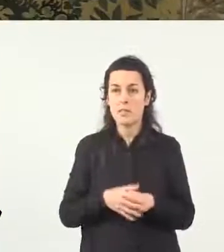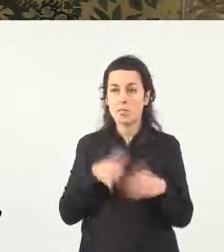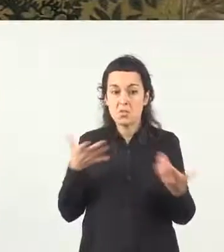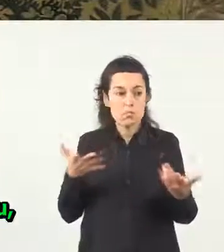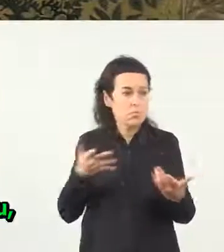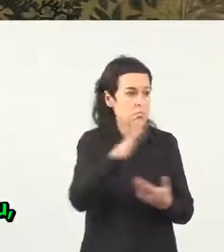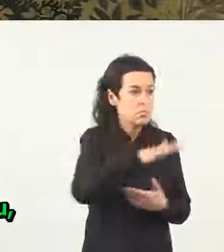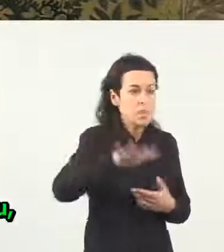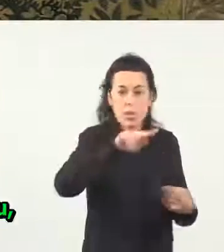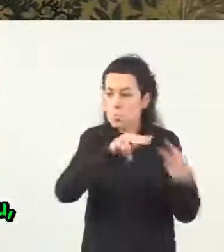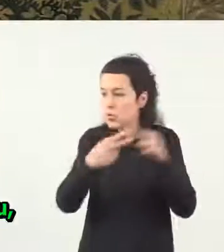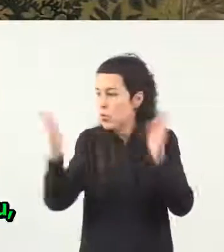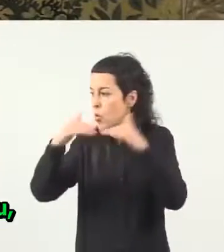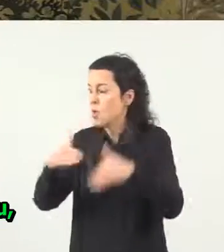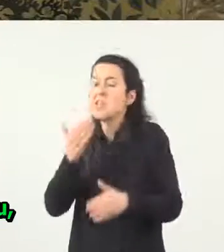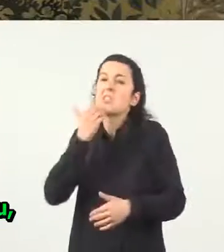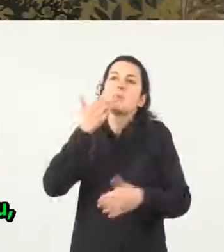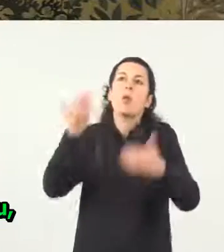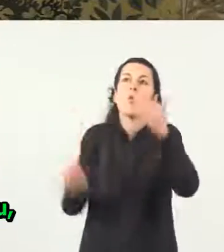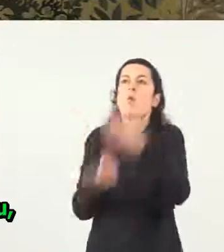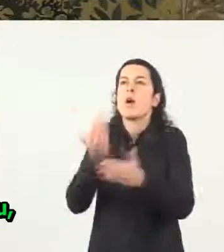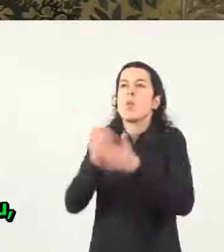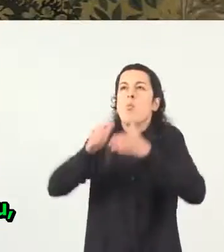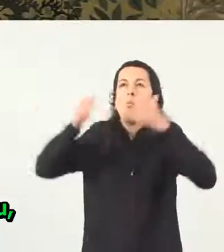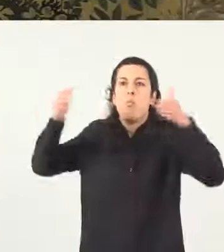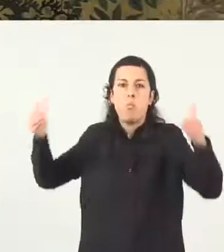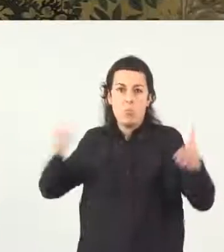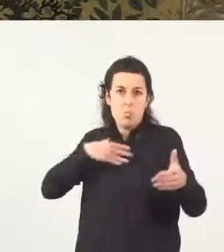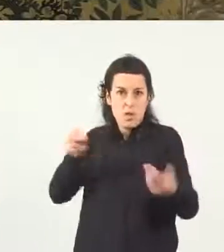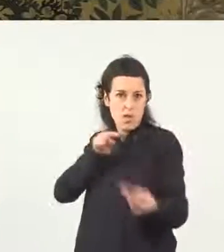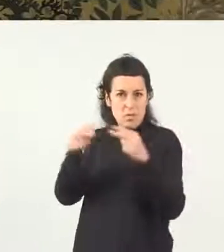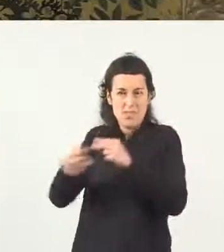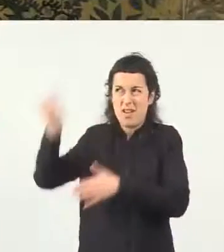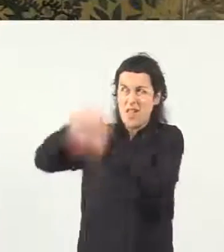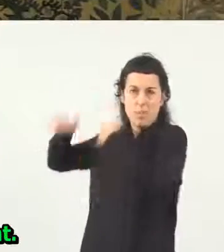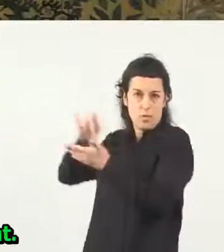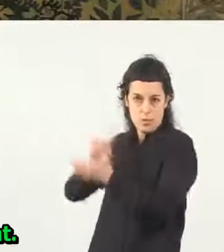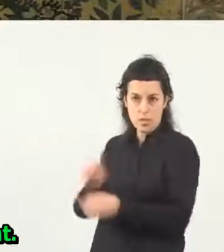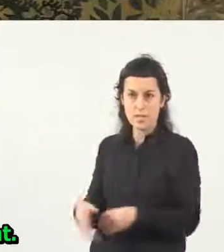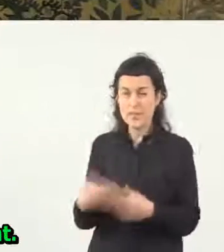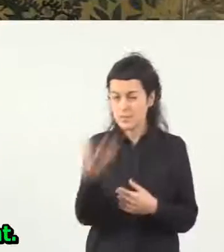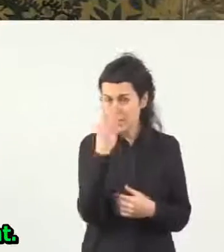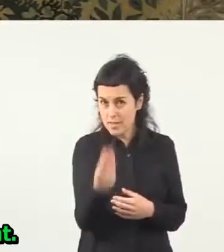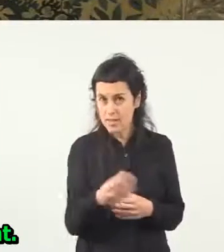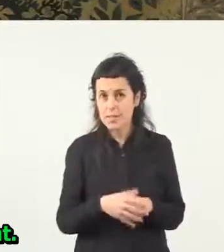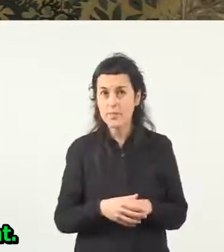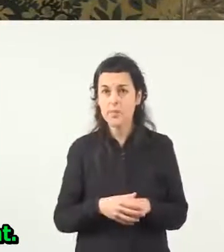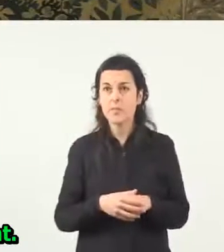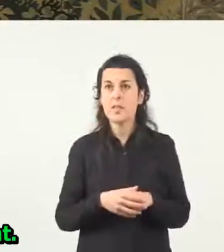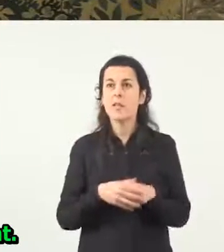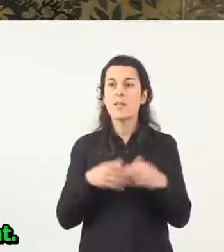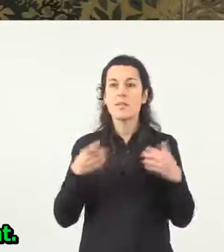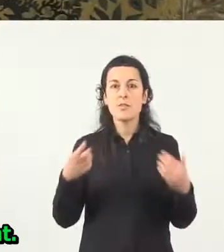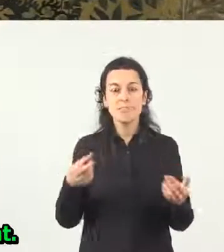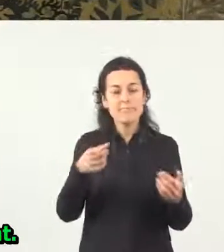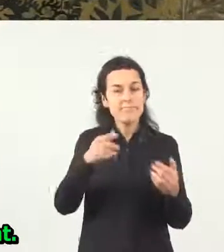bat topatzeko. Jardunaldi handi bat egiten badugu agian bai, baina aspaldi ez dugu egin. Orduan, ulertzen duzuen, ikuste dut hor rekuperatu daiteke